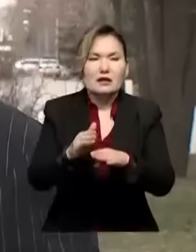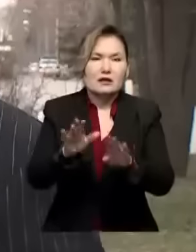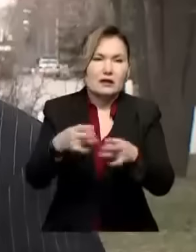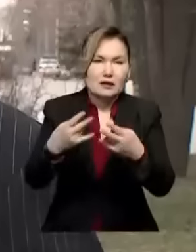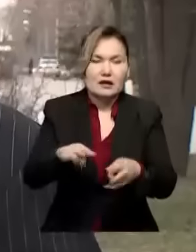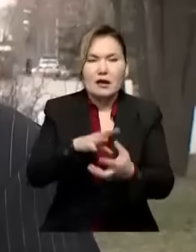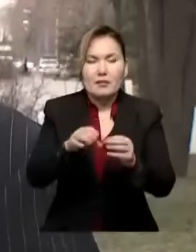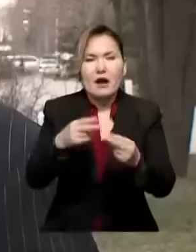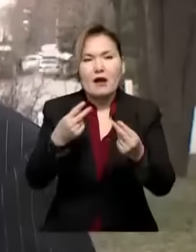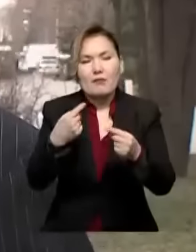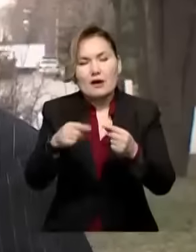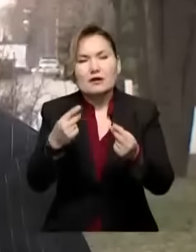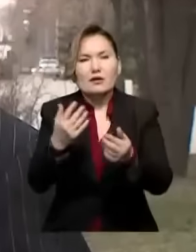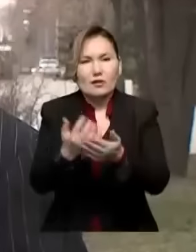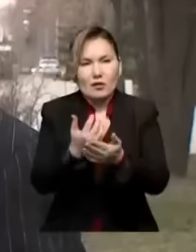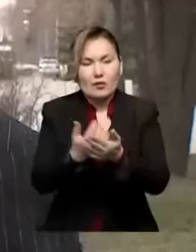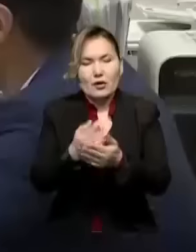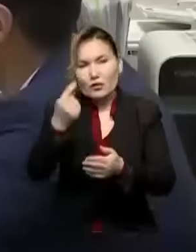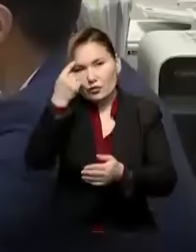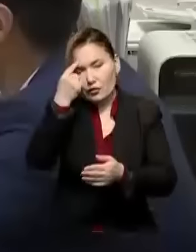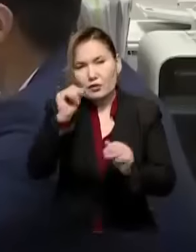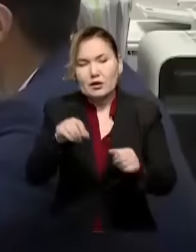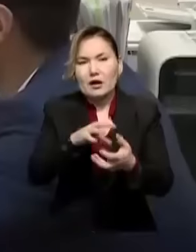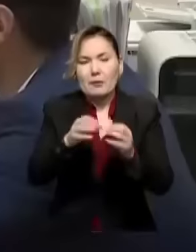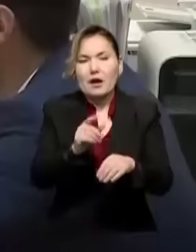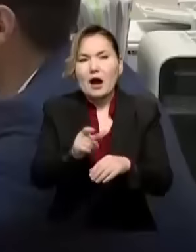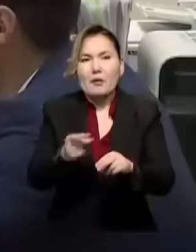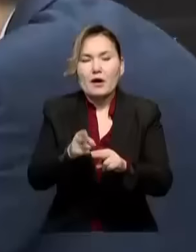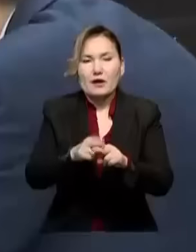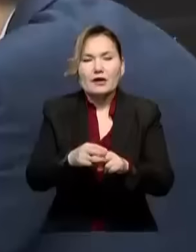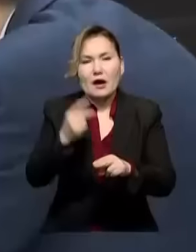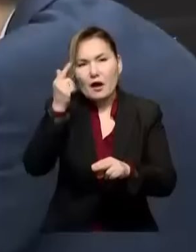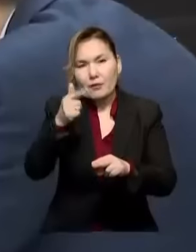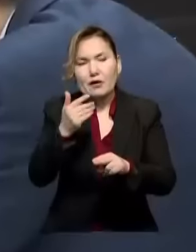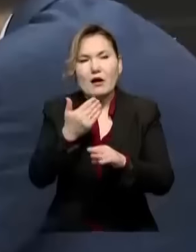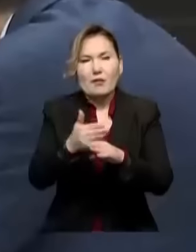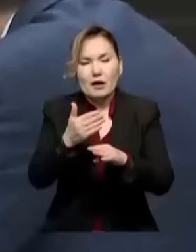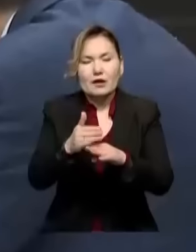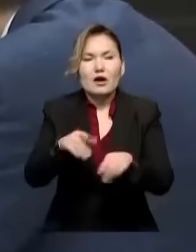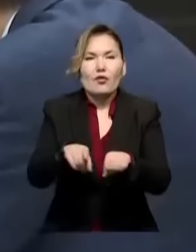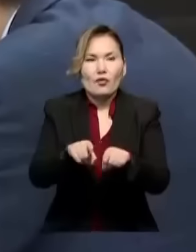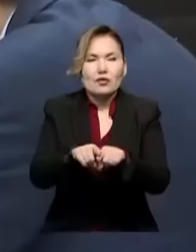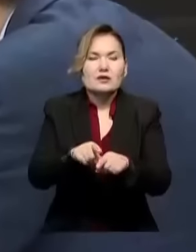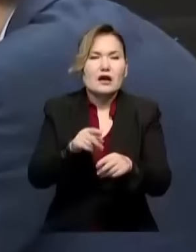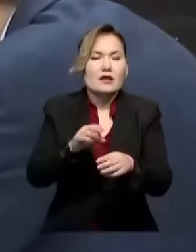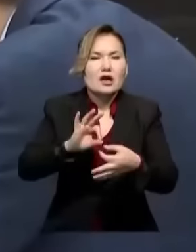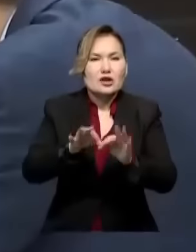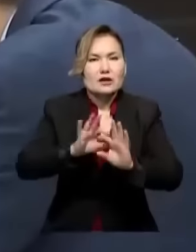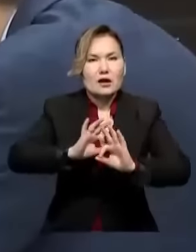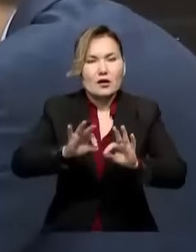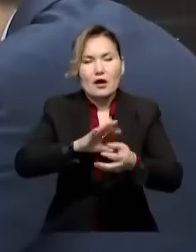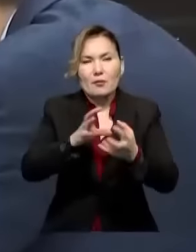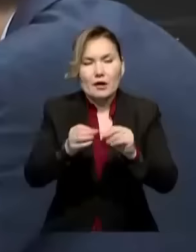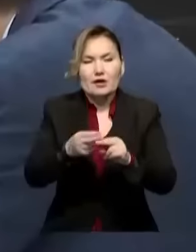да бір табыс көздерін табуға болады деп айту мүмкін. Қазір азаматтардың қаржылық сауаттылығын арттыру маңызды. Сарапшылар осылай дейді.